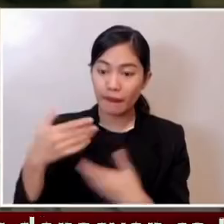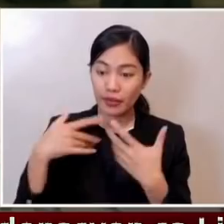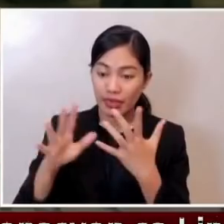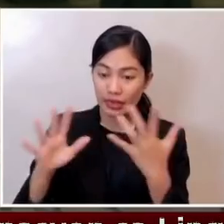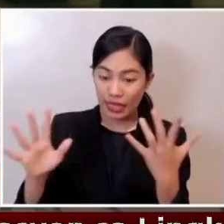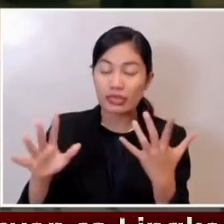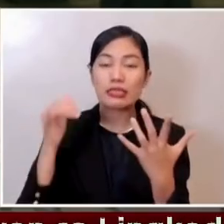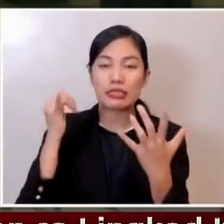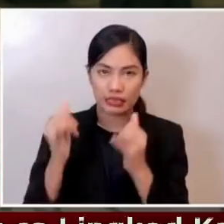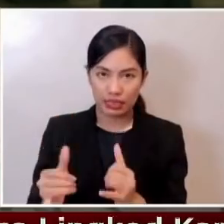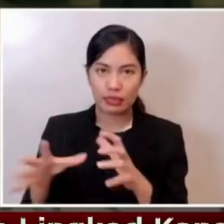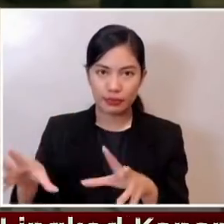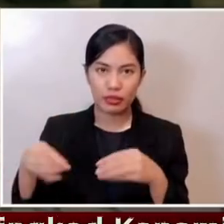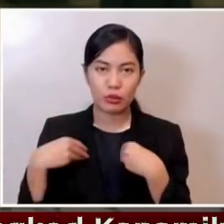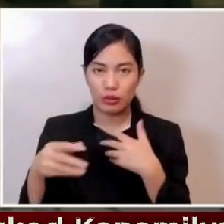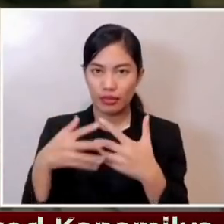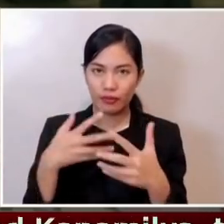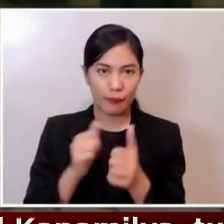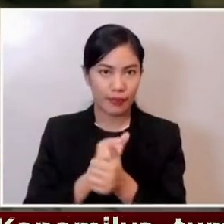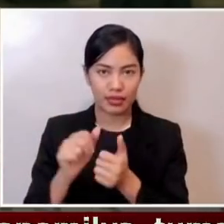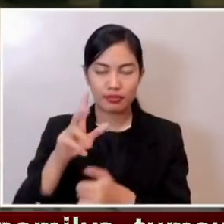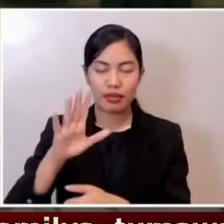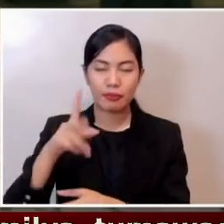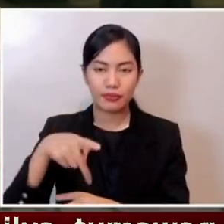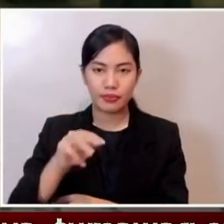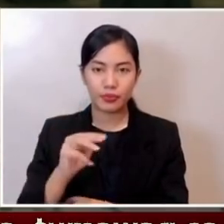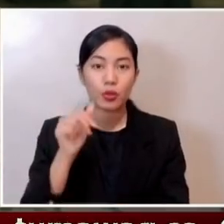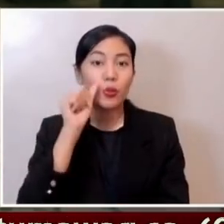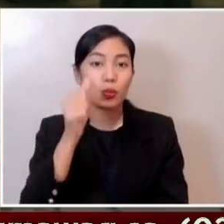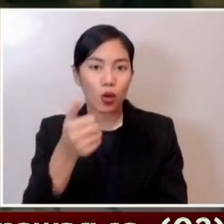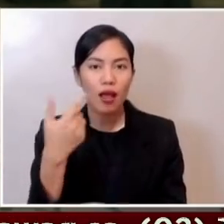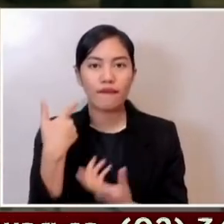kumpletong COC mo. So bukas, Henry, magbibigay tayo ng update sa